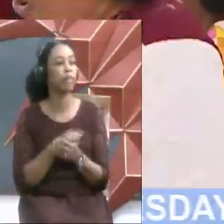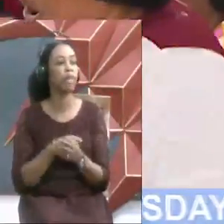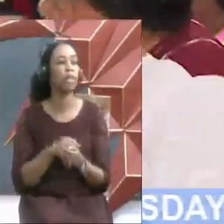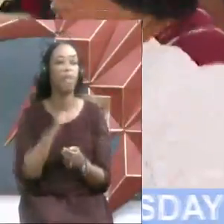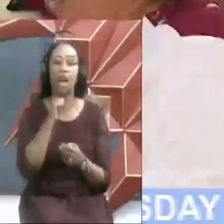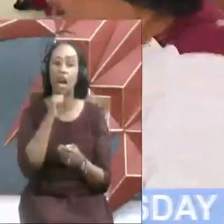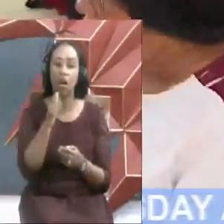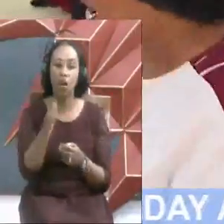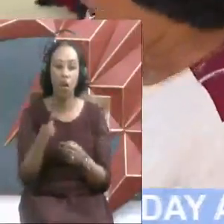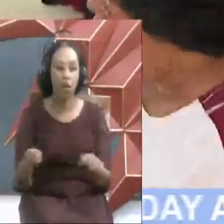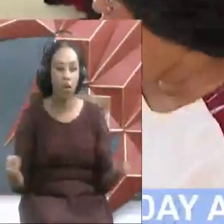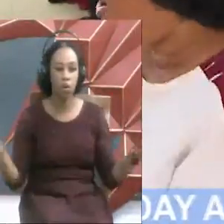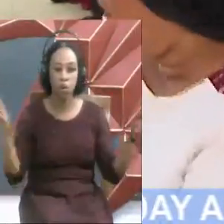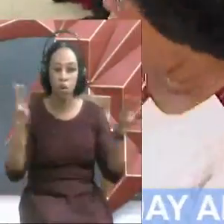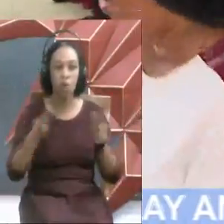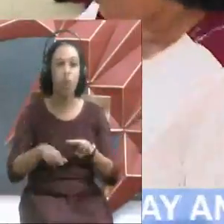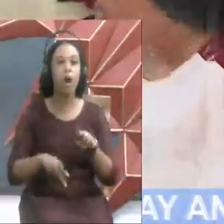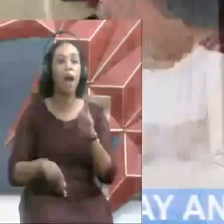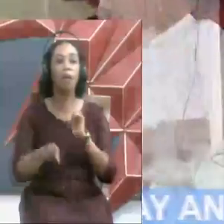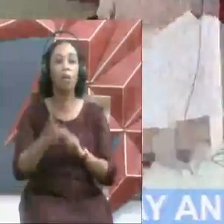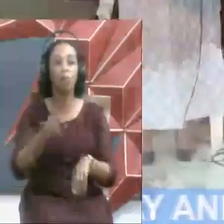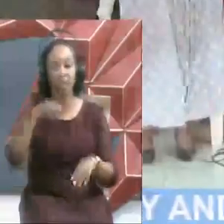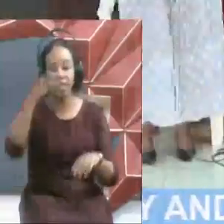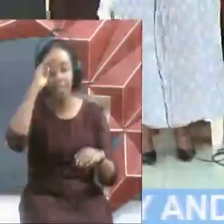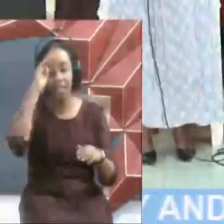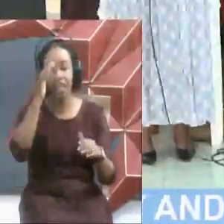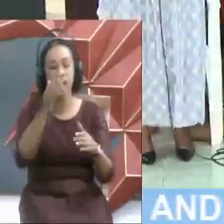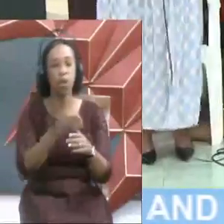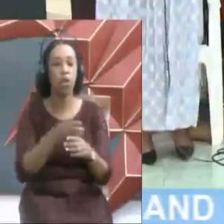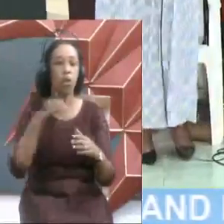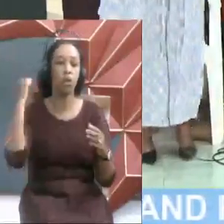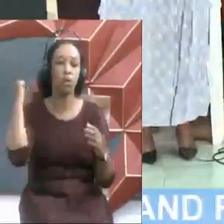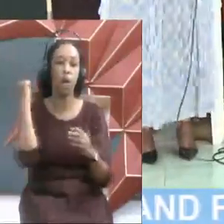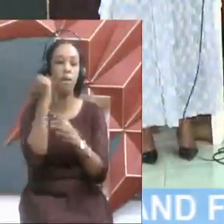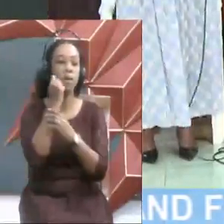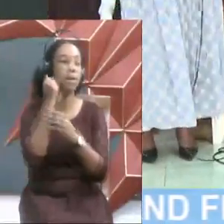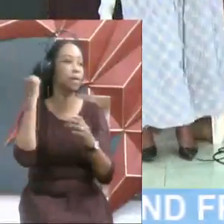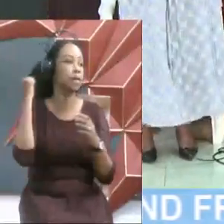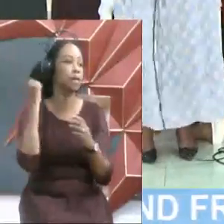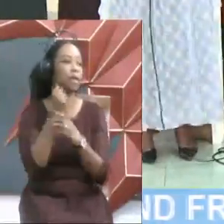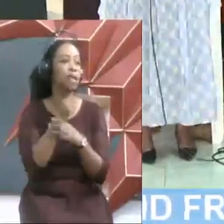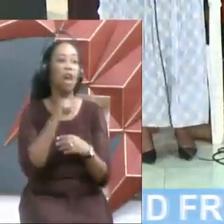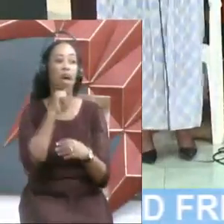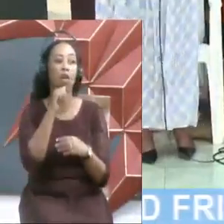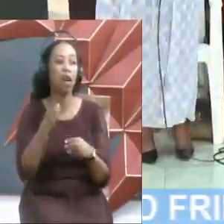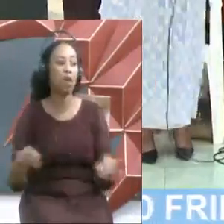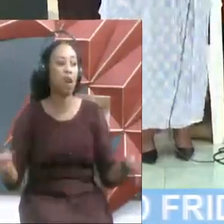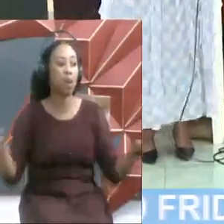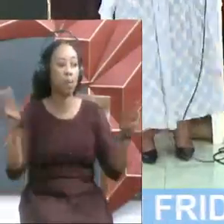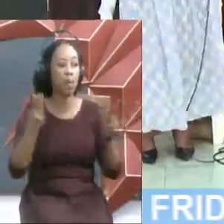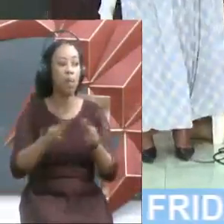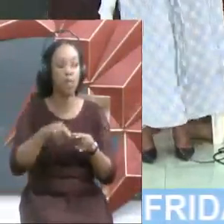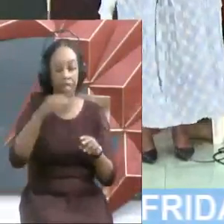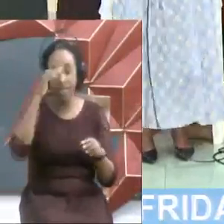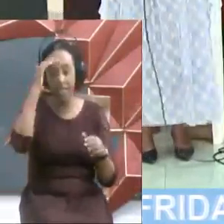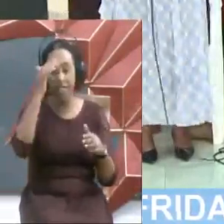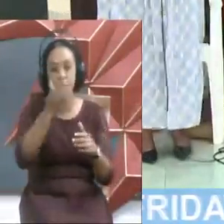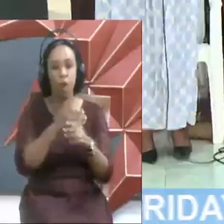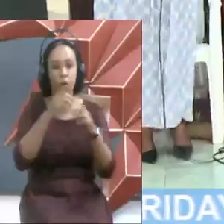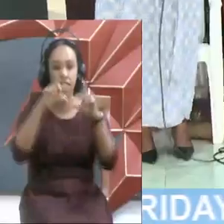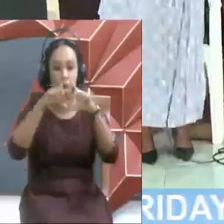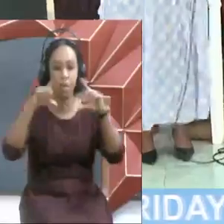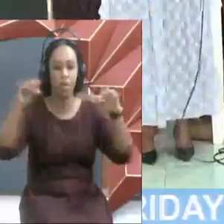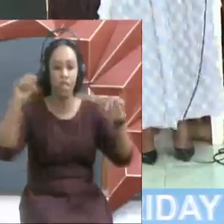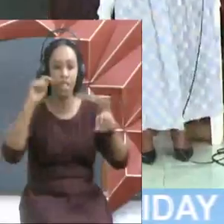sikobizaba mubizera ubutumwa bwiza sikobizaba mubizaye jambo rifi mayewe na